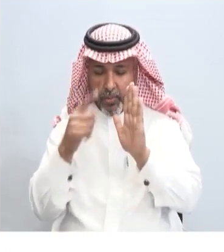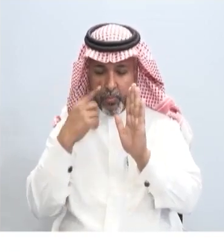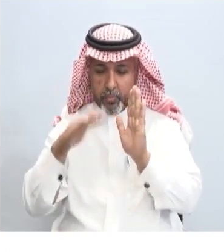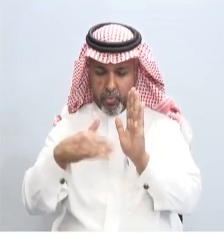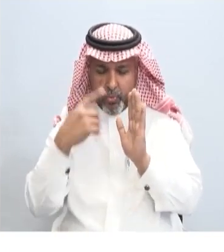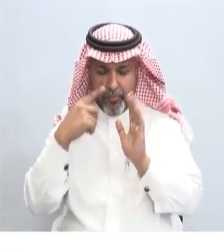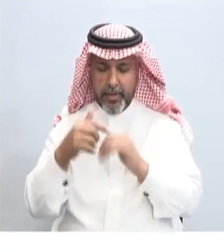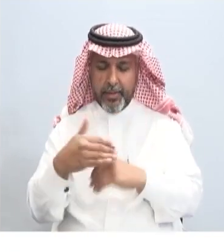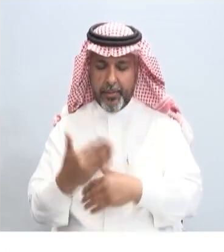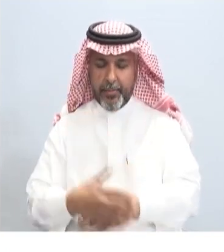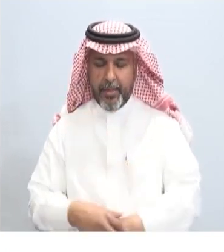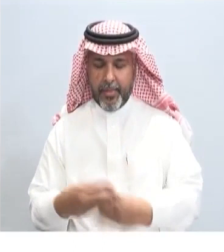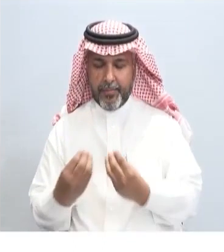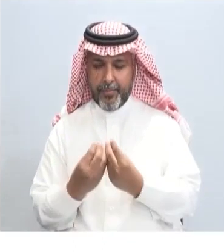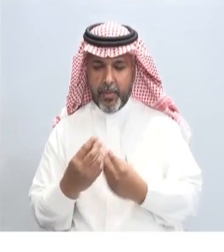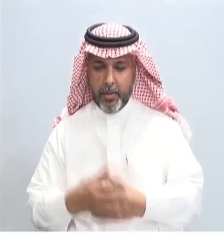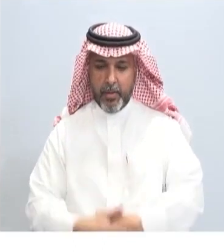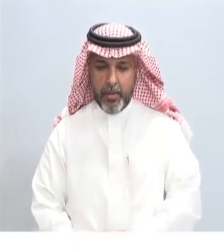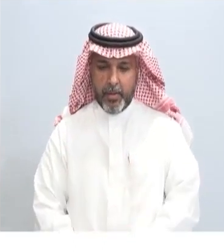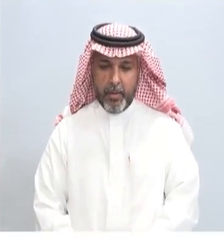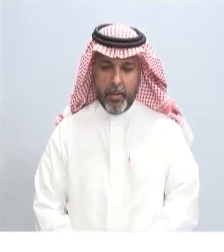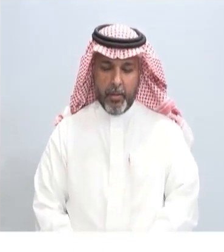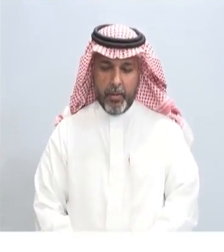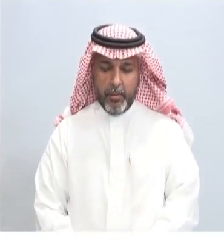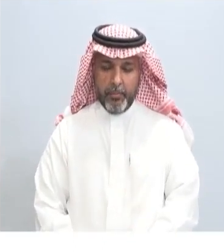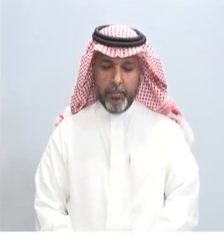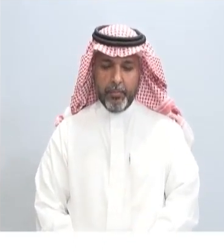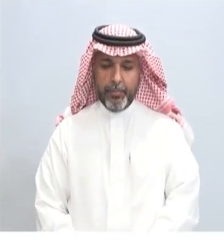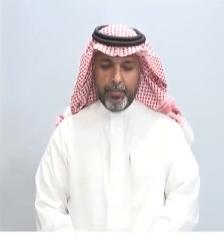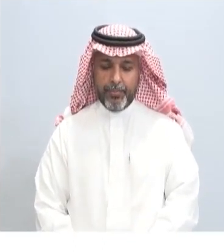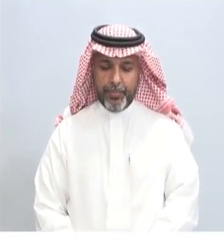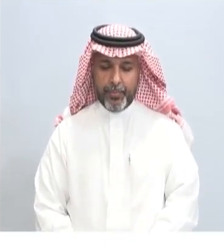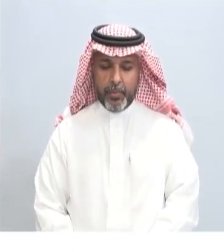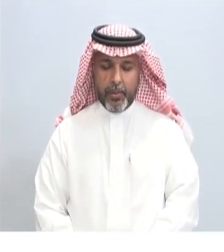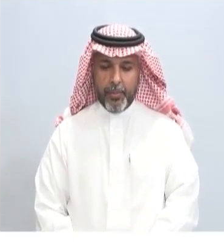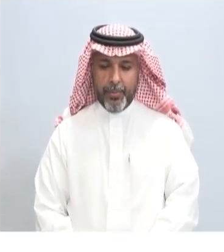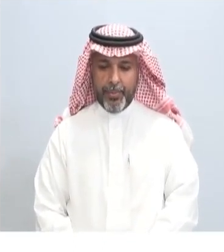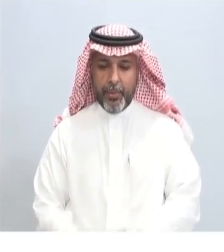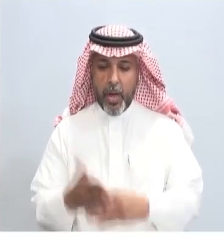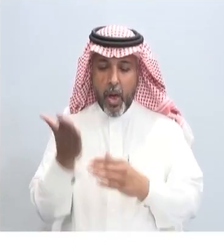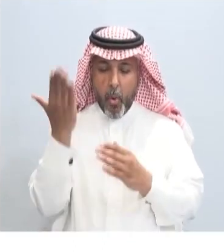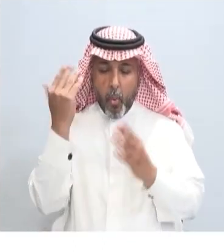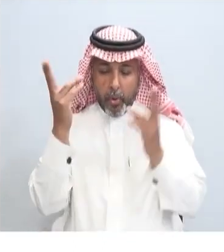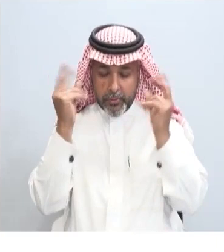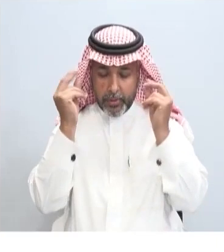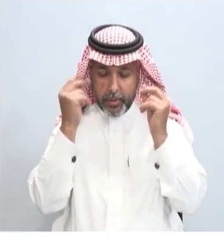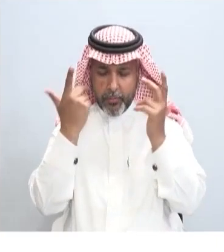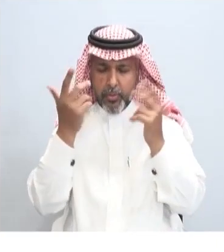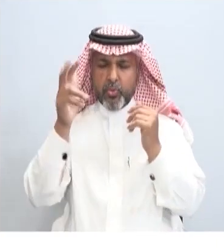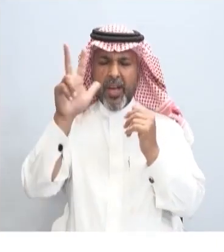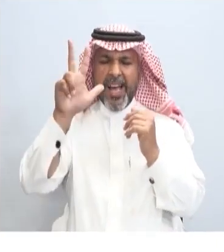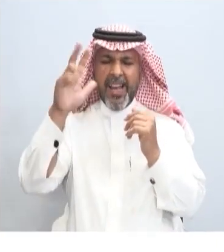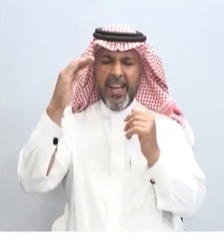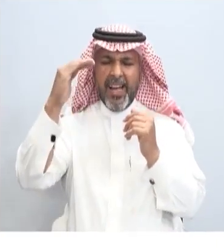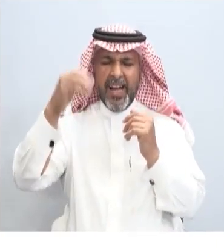طبعا تكلمنا في في الدروس السابقه عن الحوادث المستقله وغير المستقله واقل ان اولا الحادثه المركبه